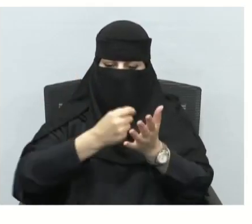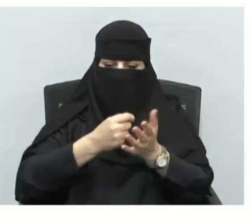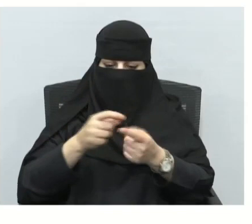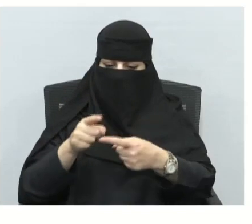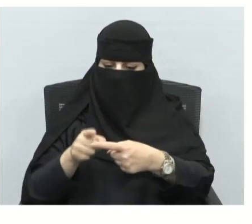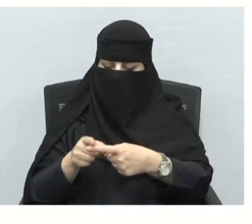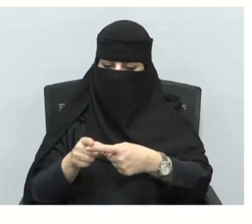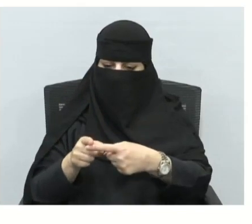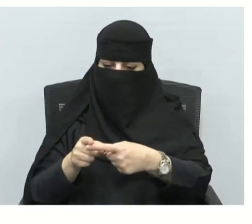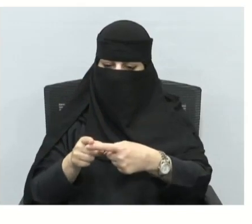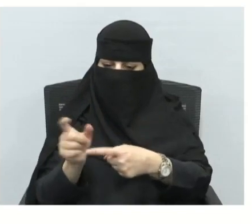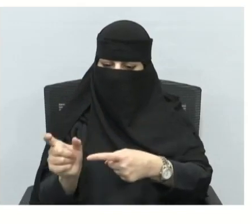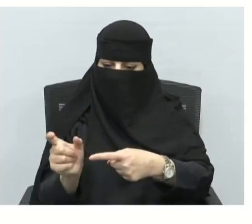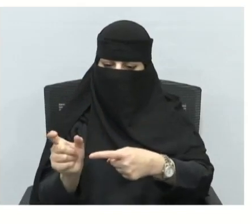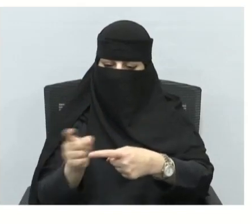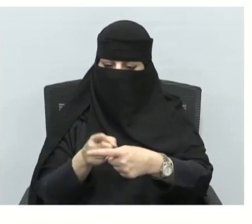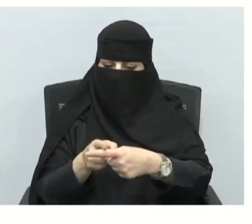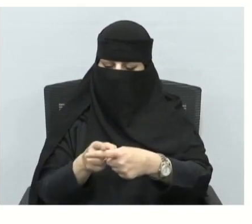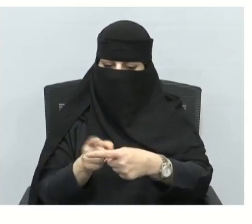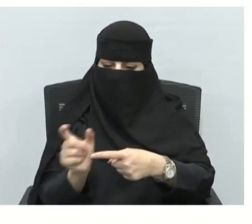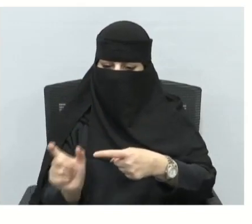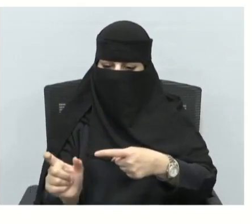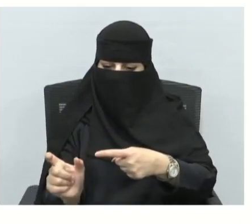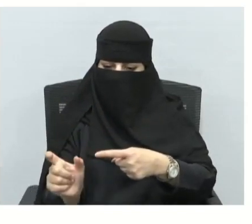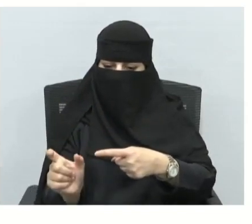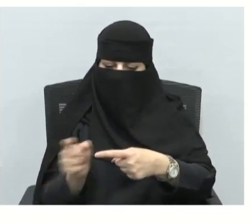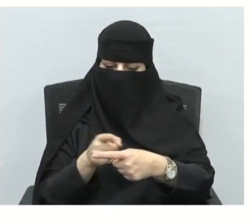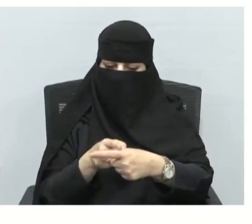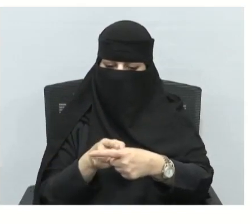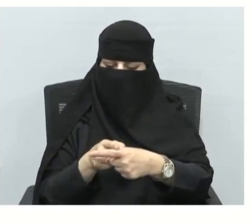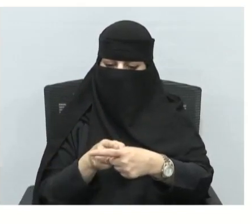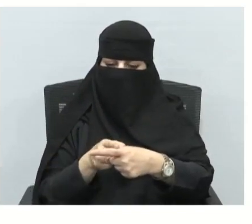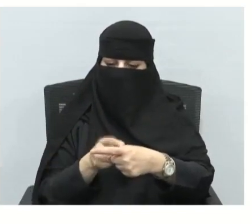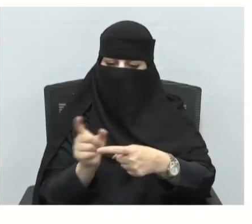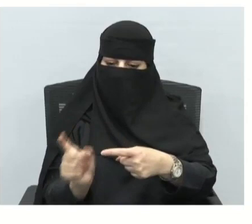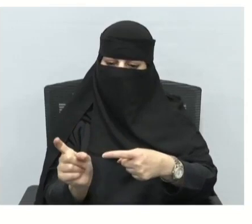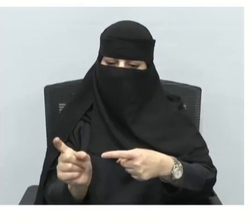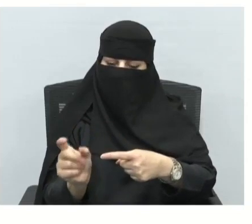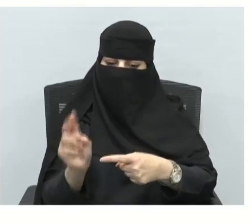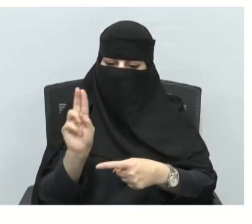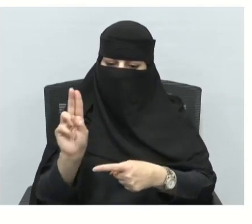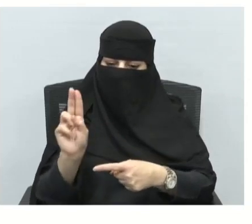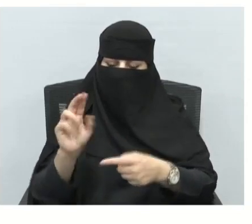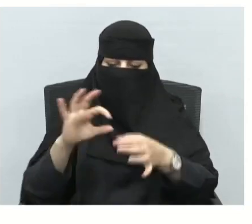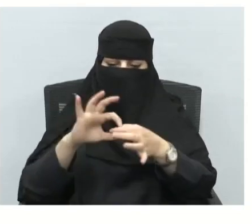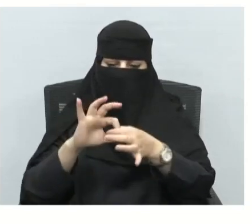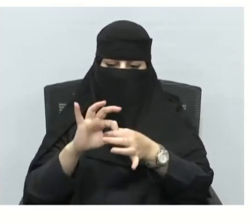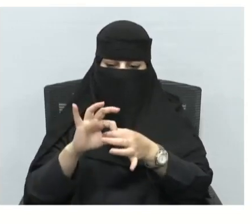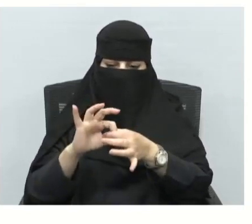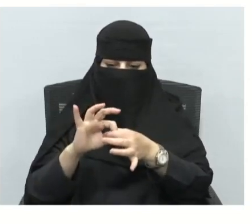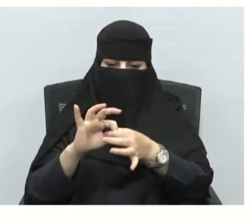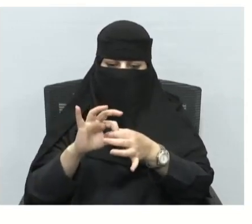بدايه الكلمه وفي وسط الكلمه وفي نهايه الكلمه متصل